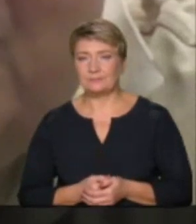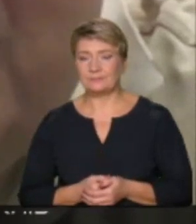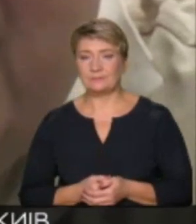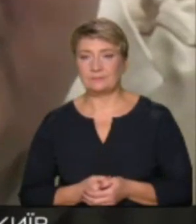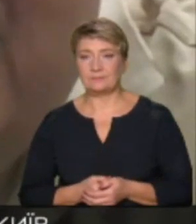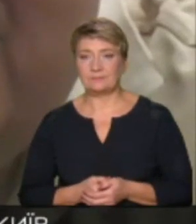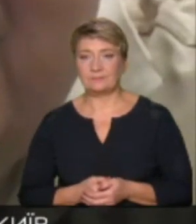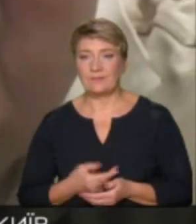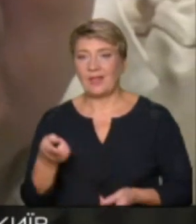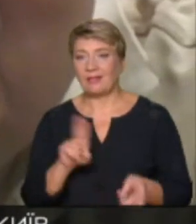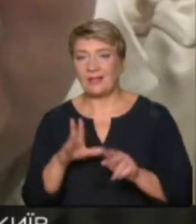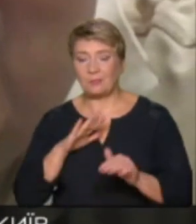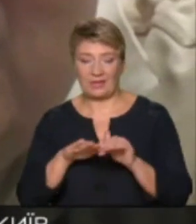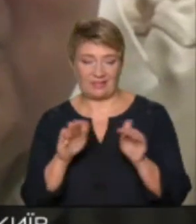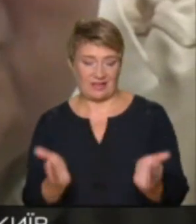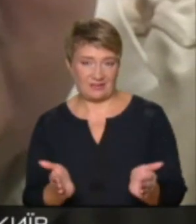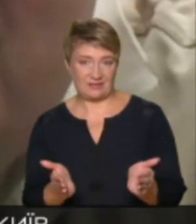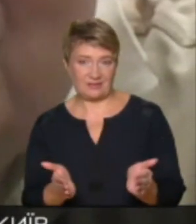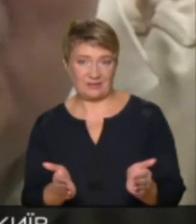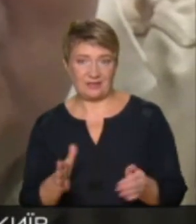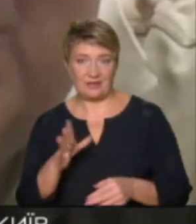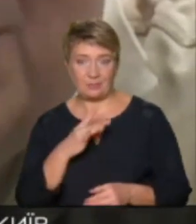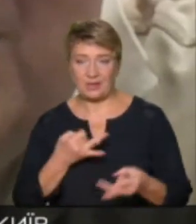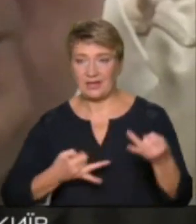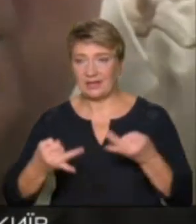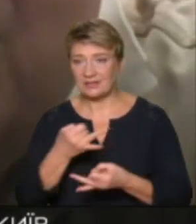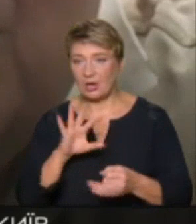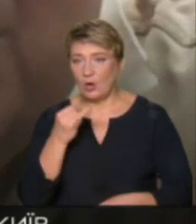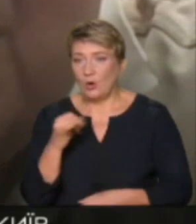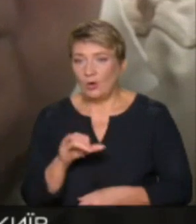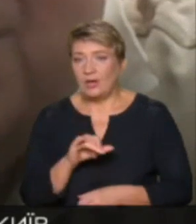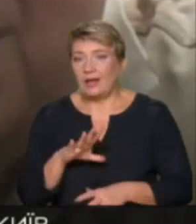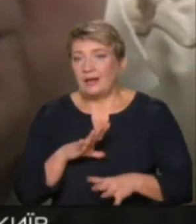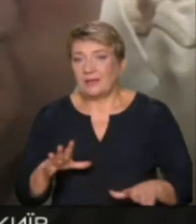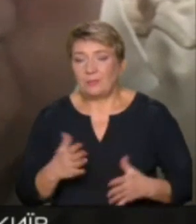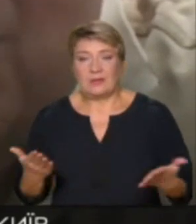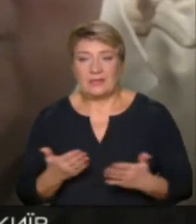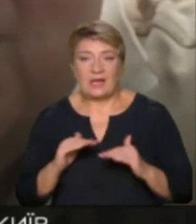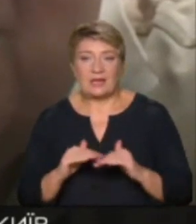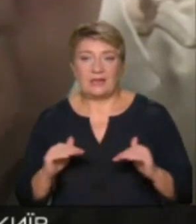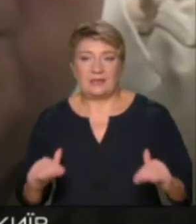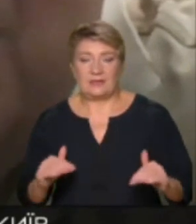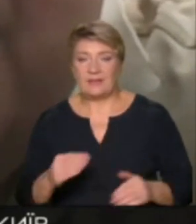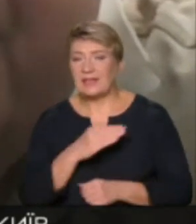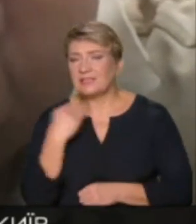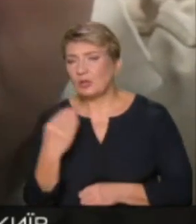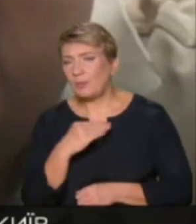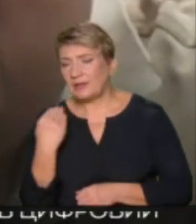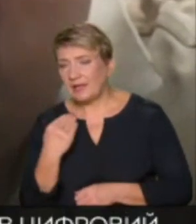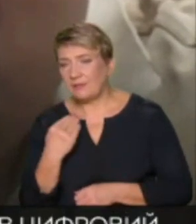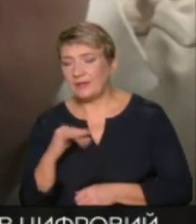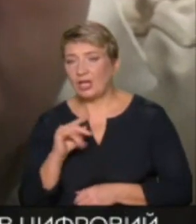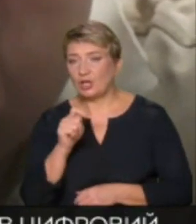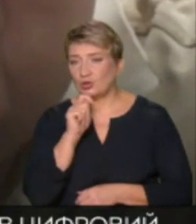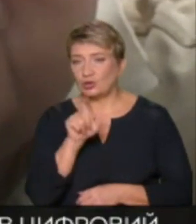тела уже были накрыты, да, и потом был даже разговор, что, ой, на самом деле не было никаких детей с отрубленными головами. И